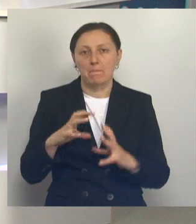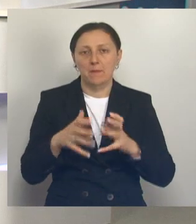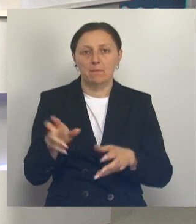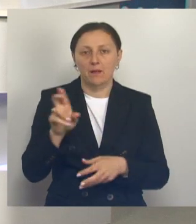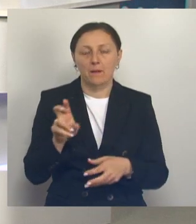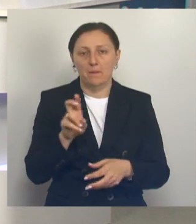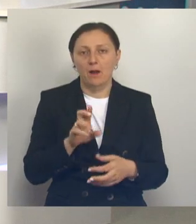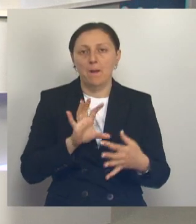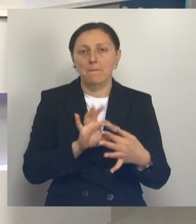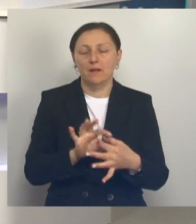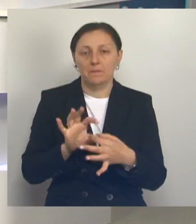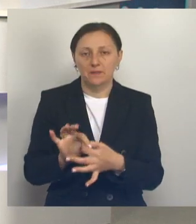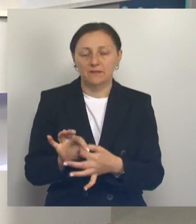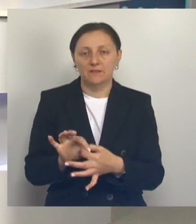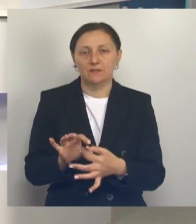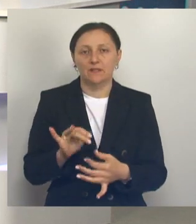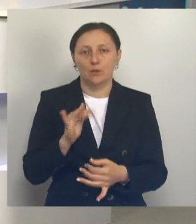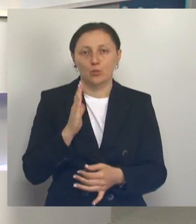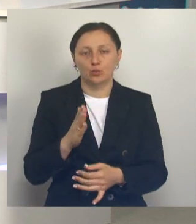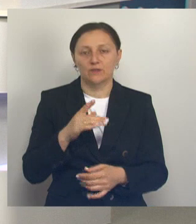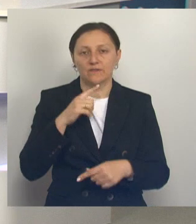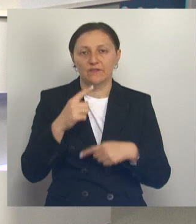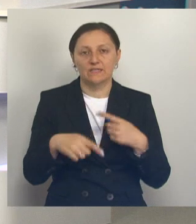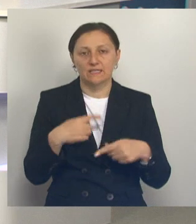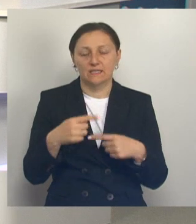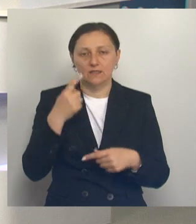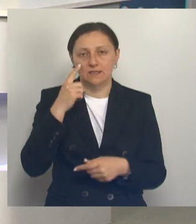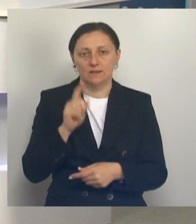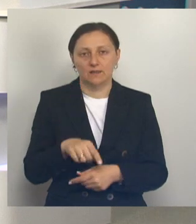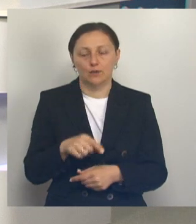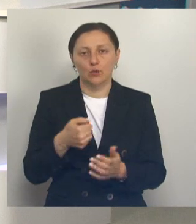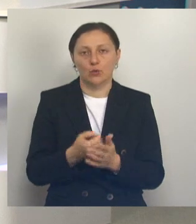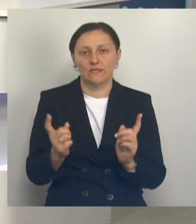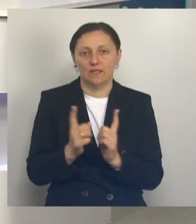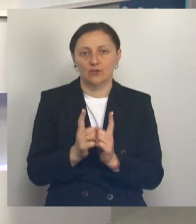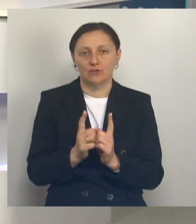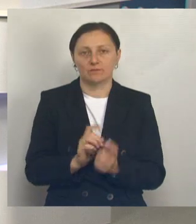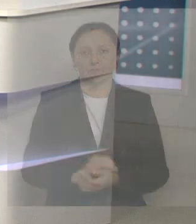переходите по qr-коду Подписывайтесь и будьте всегда в курсе событий